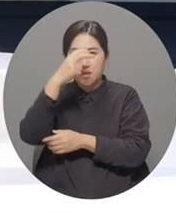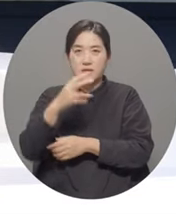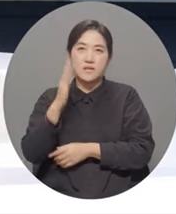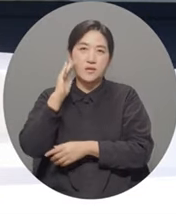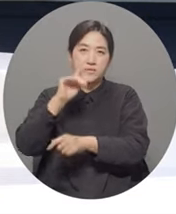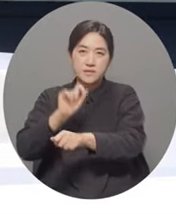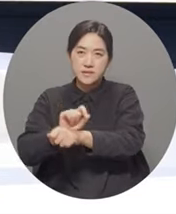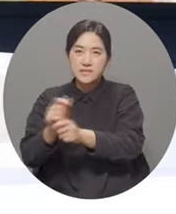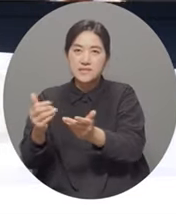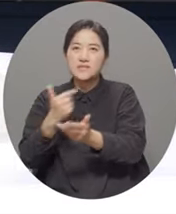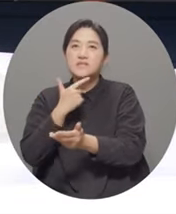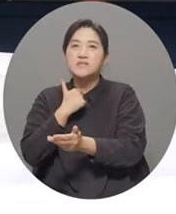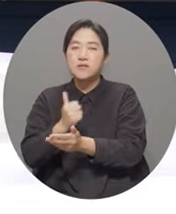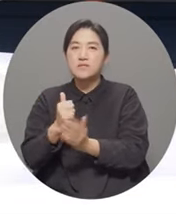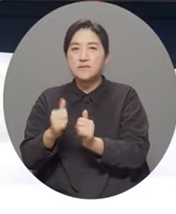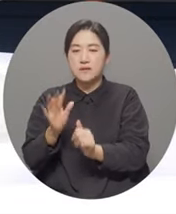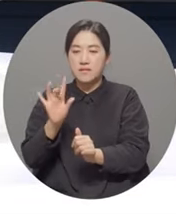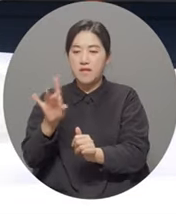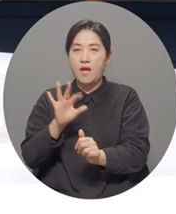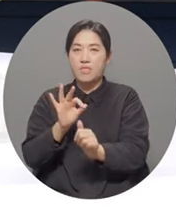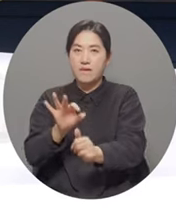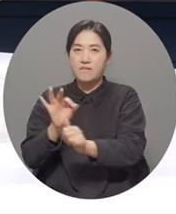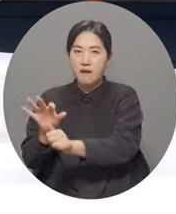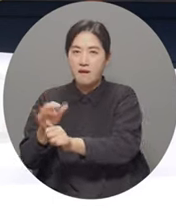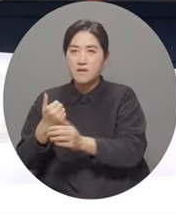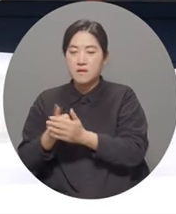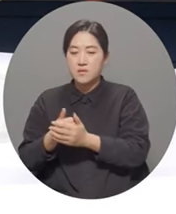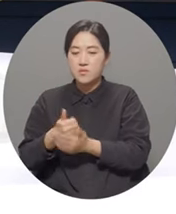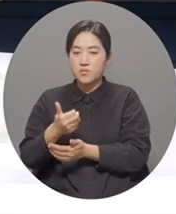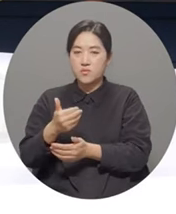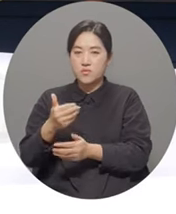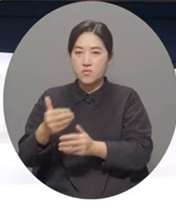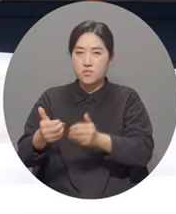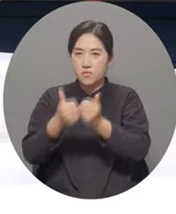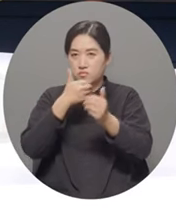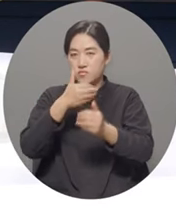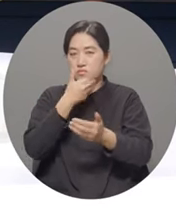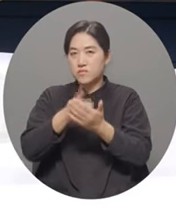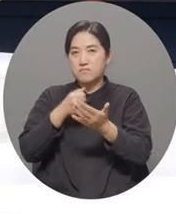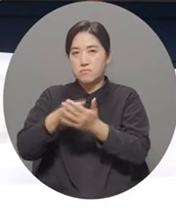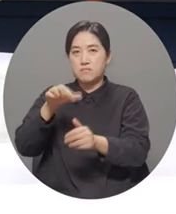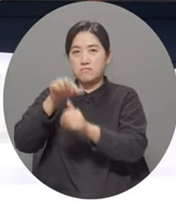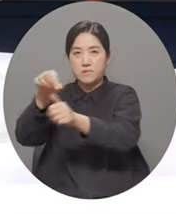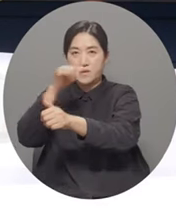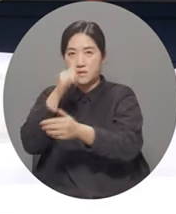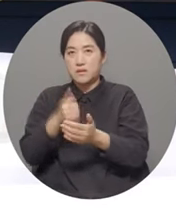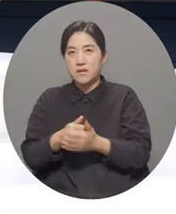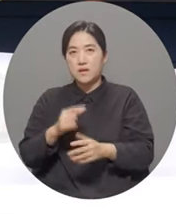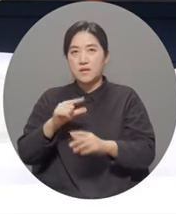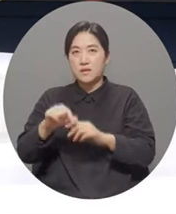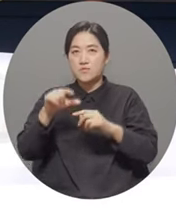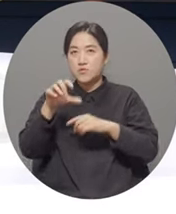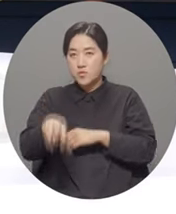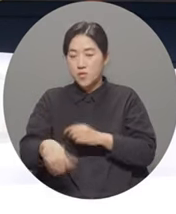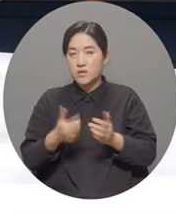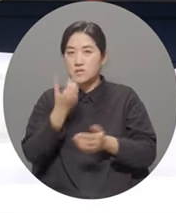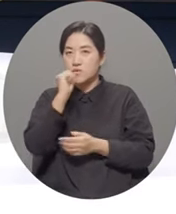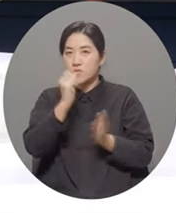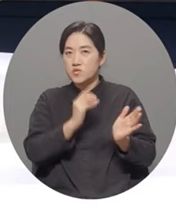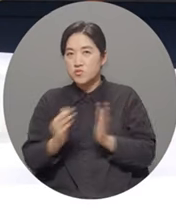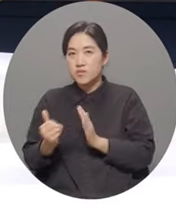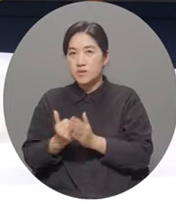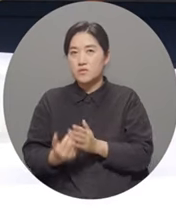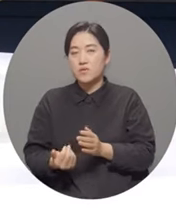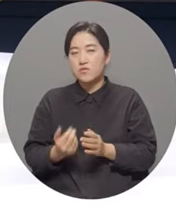대통령실 출신들이 단수 추천이나 전략공천을 받고 있는데요 일부 지역에선 출마를 준비해 온 예비 후보들의